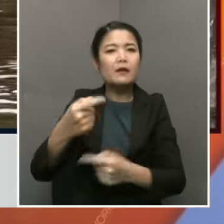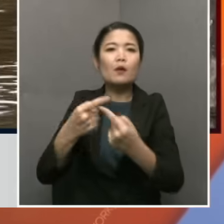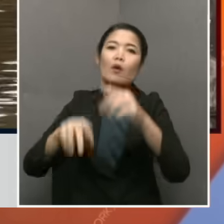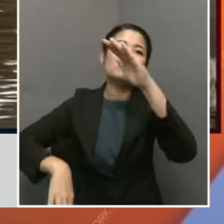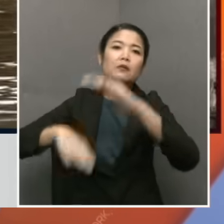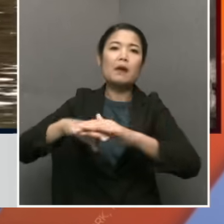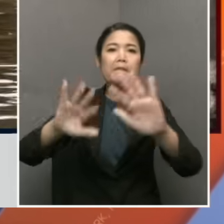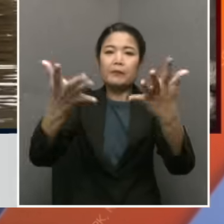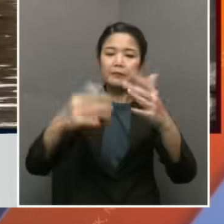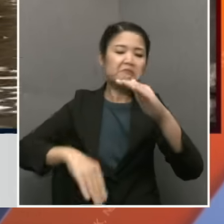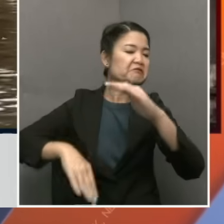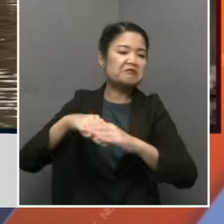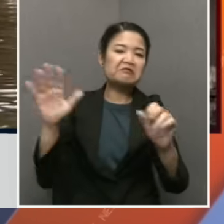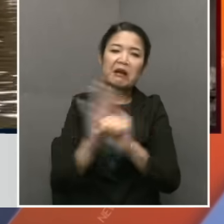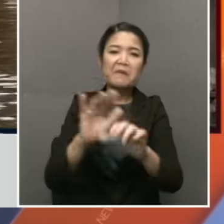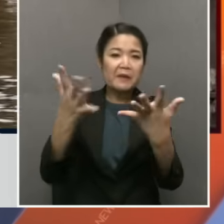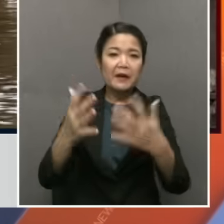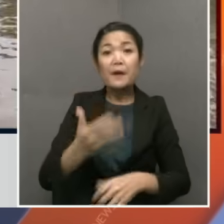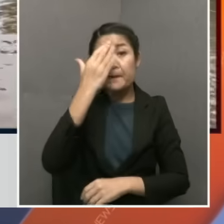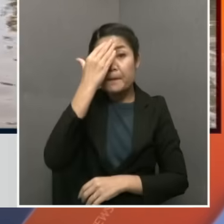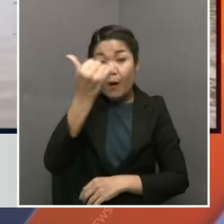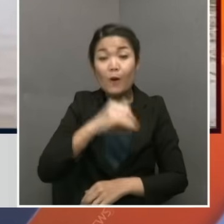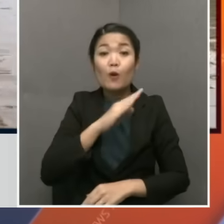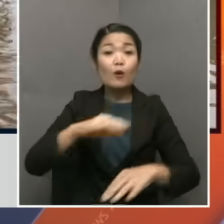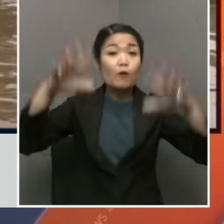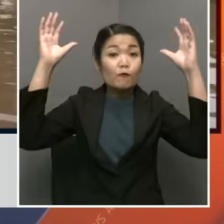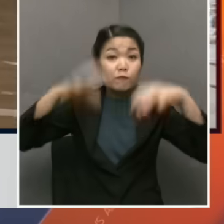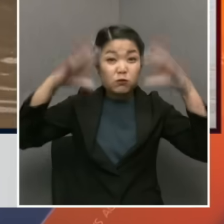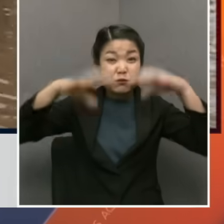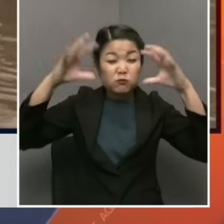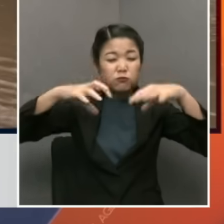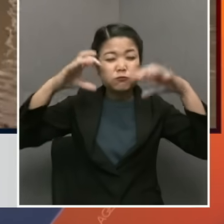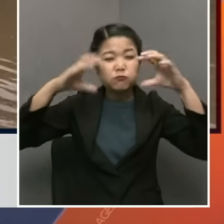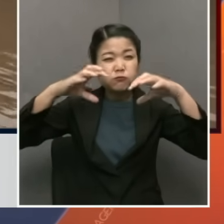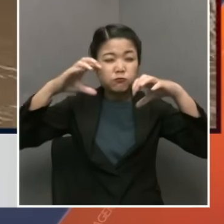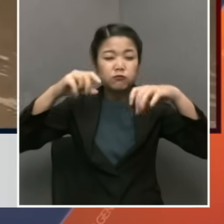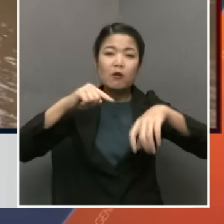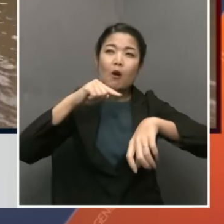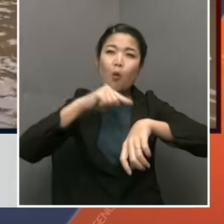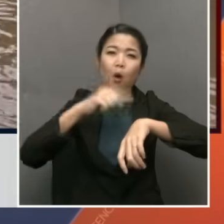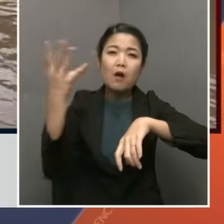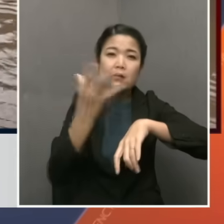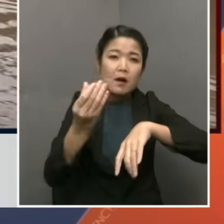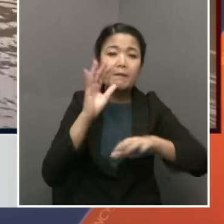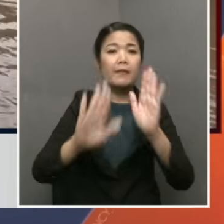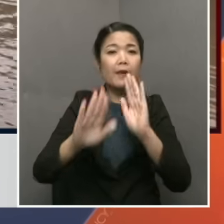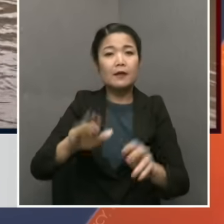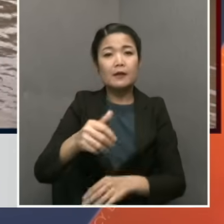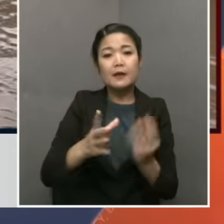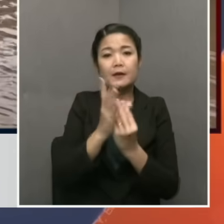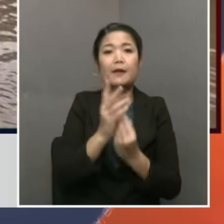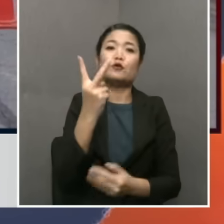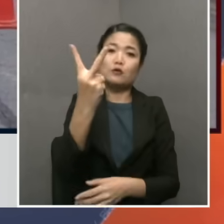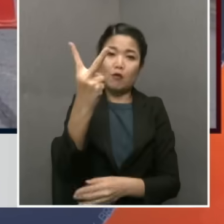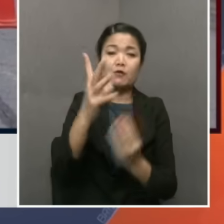ไม่เต็มอ่างแน่นอนเลยครับเพราะว่าช่วงเวลาที่ฝนจะตกนะครับก็จะเหลือเพียงเ่อประมาณเ่อ 2สัปดาห์